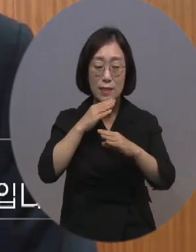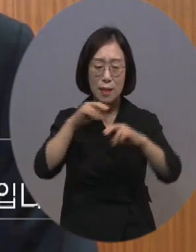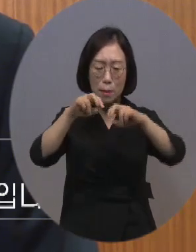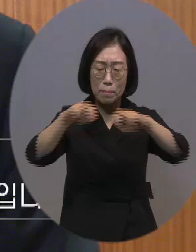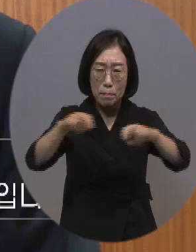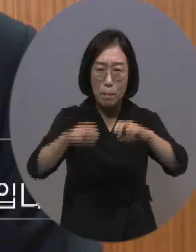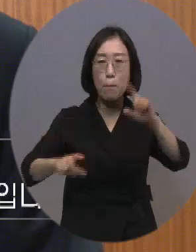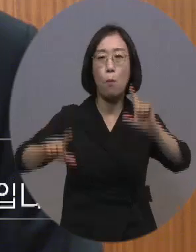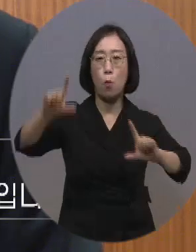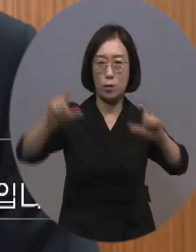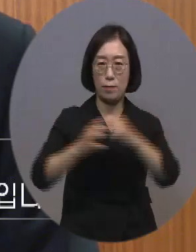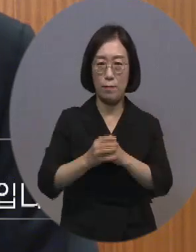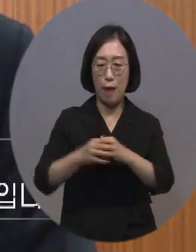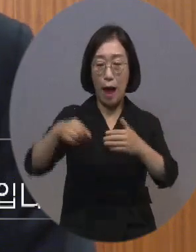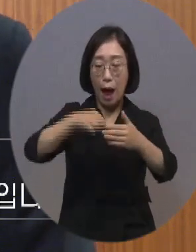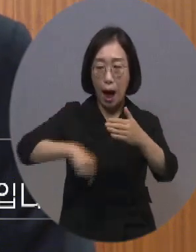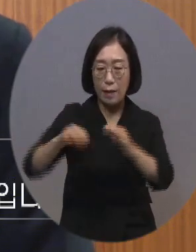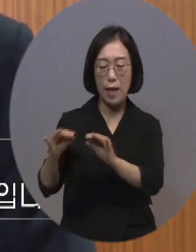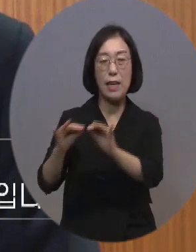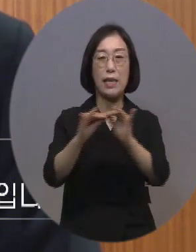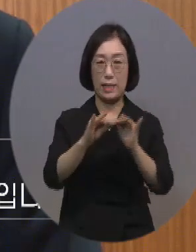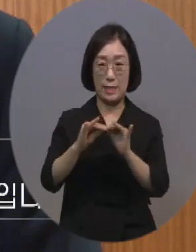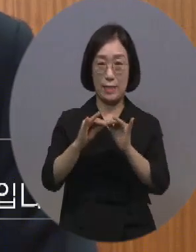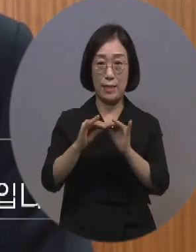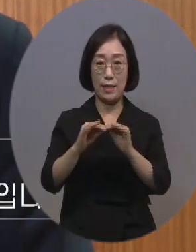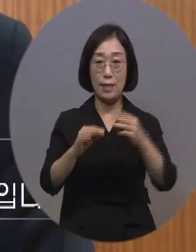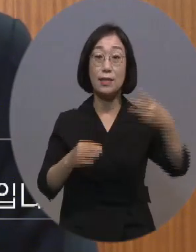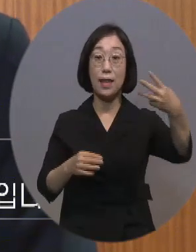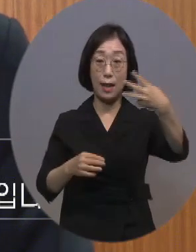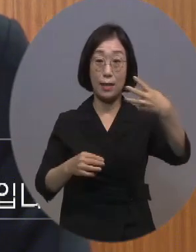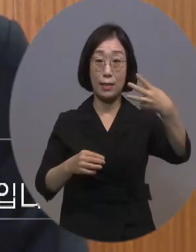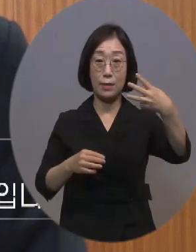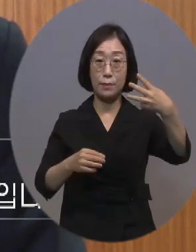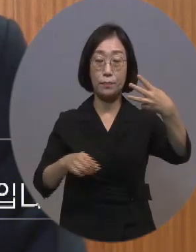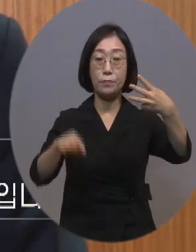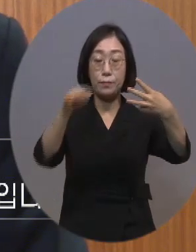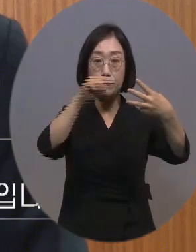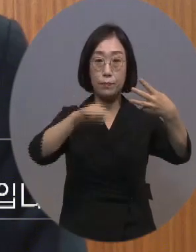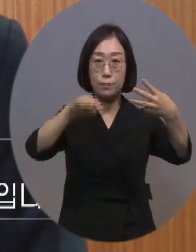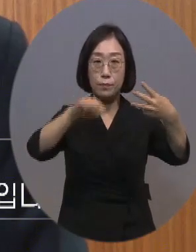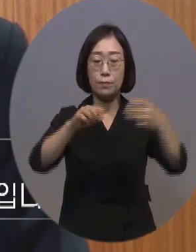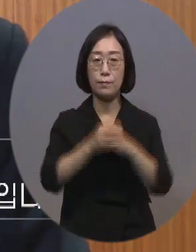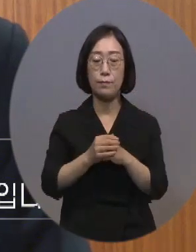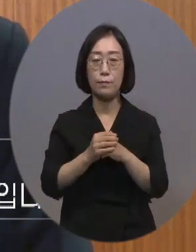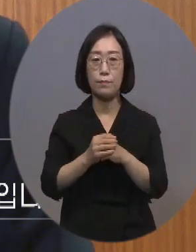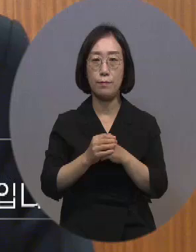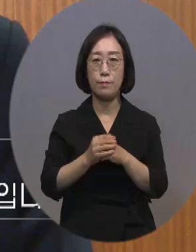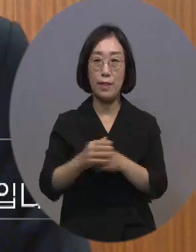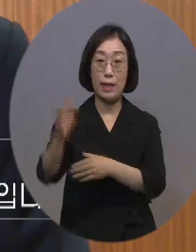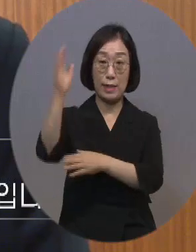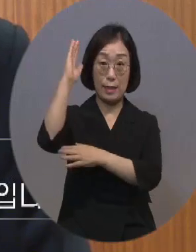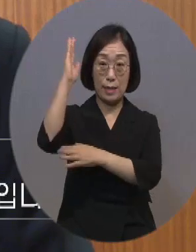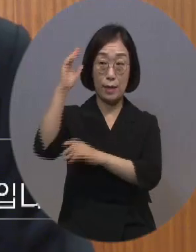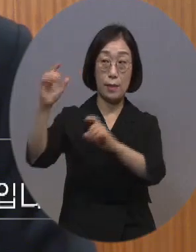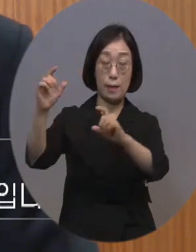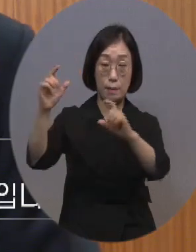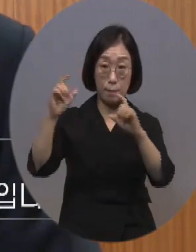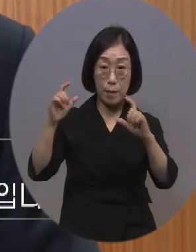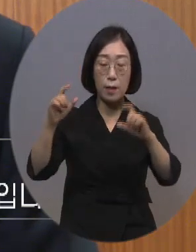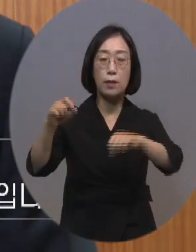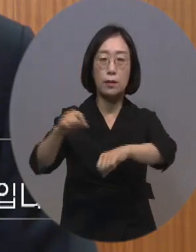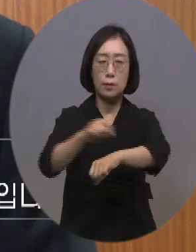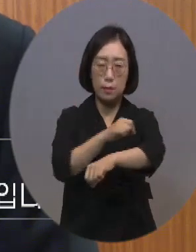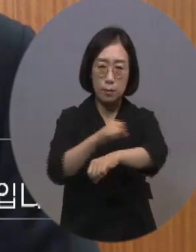번째로는 국내적인 합의 이렇게 나눠져 있는데요. 그것은 이번에 말씀하신 통일